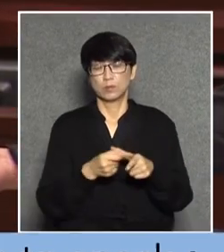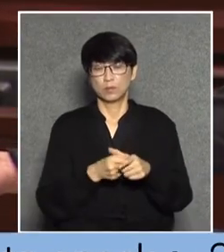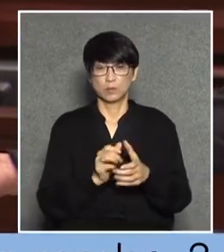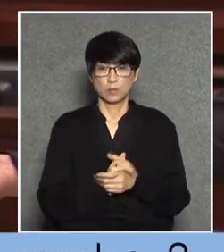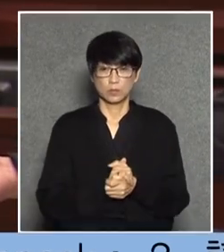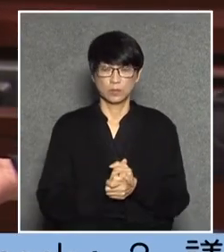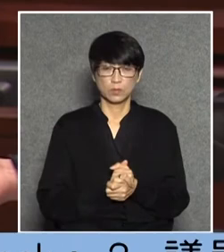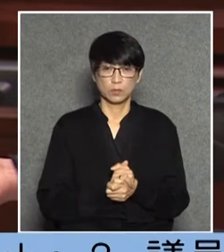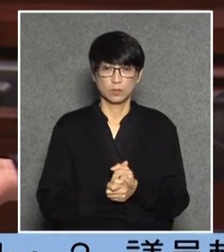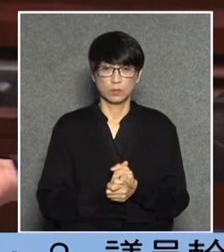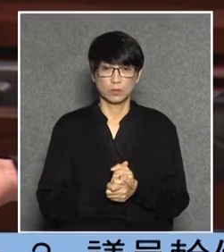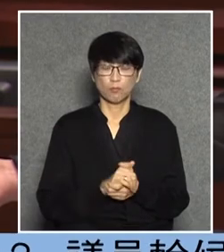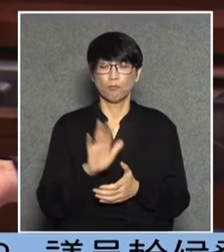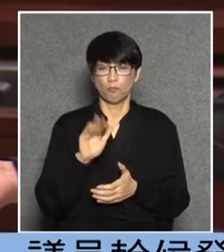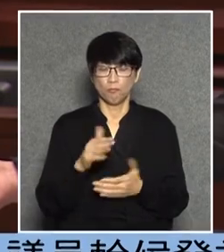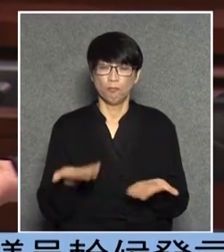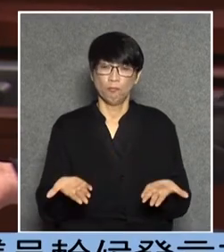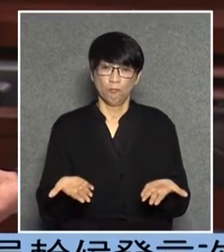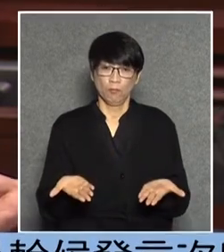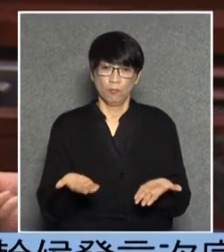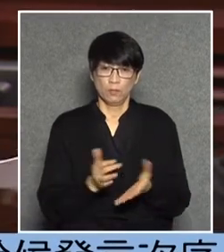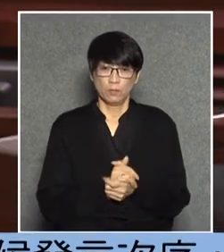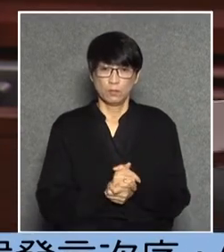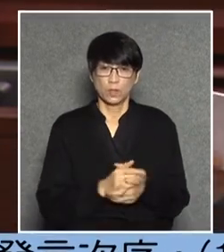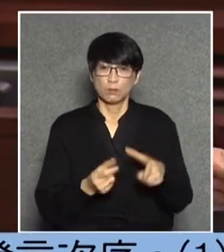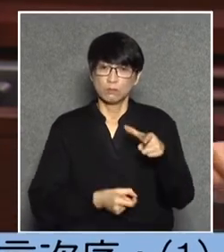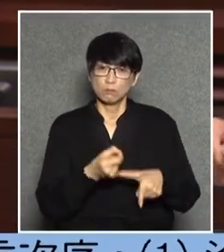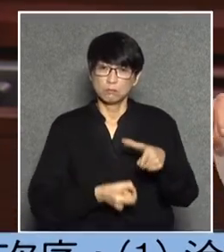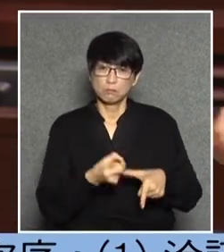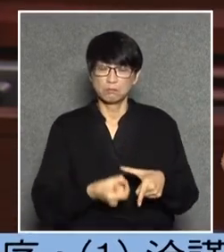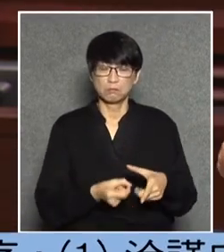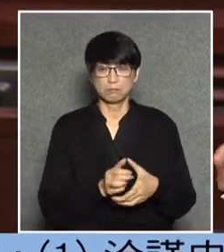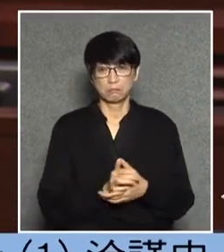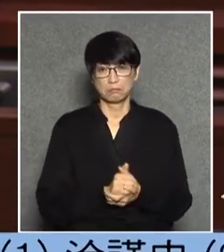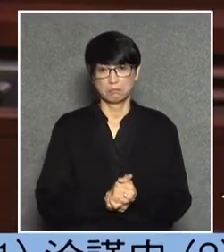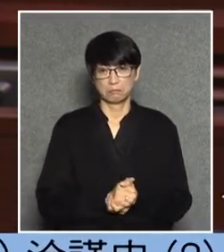咁就得噶啦，公平咩？